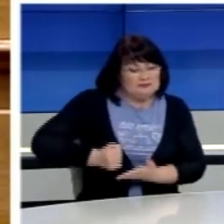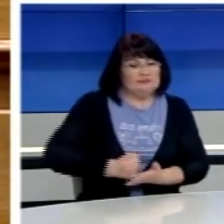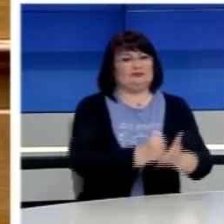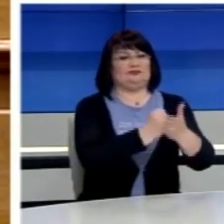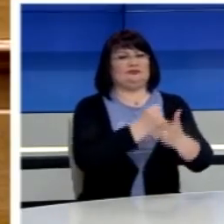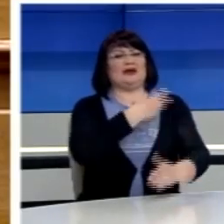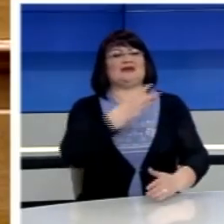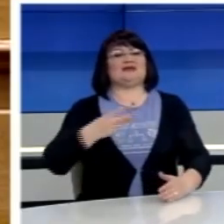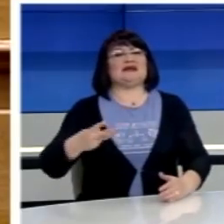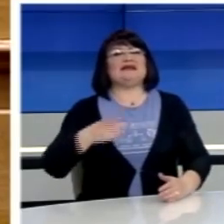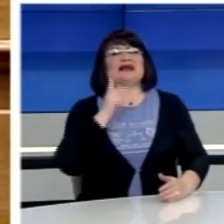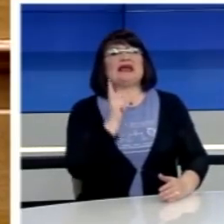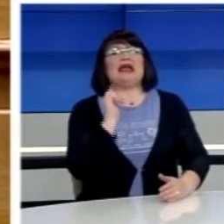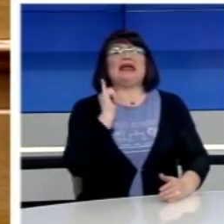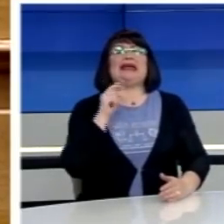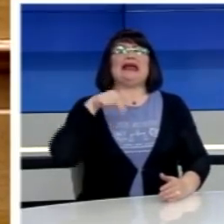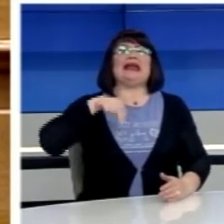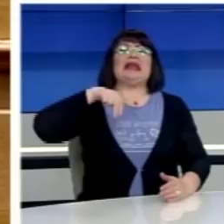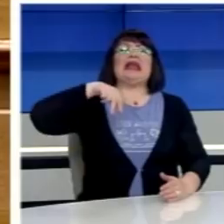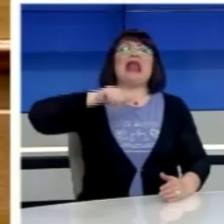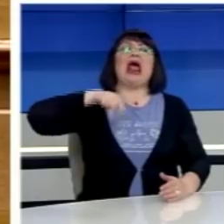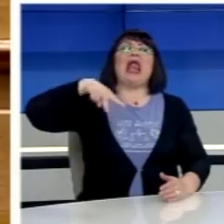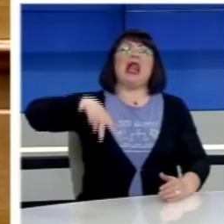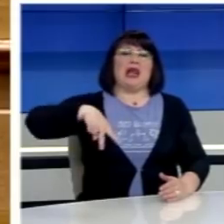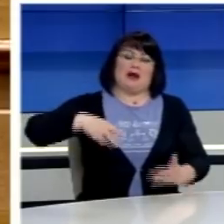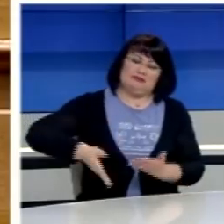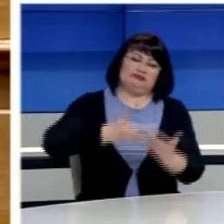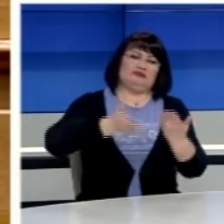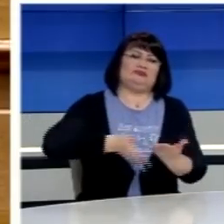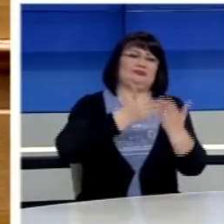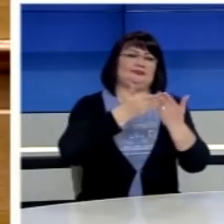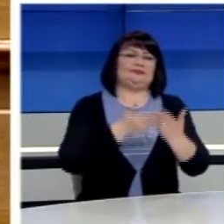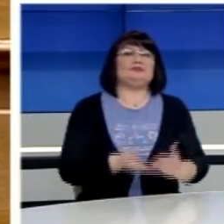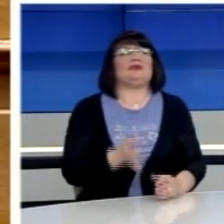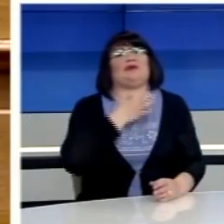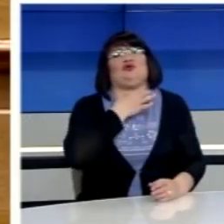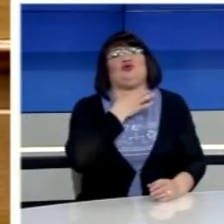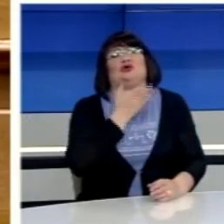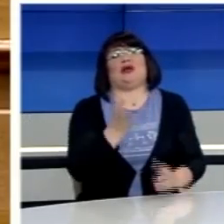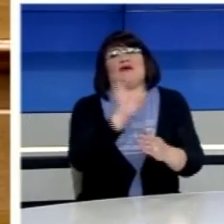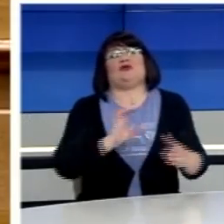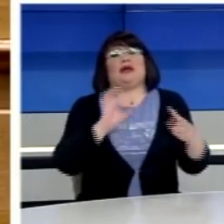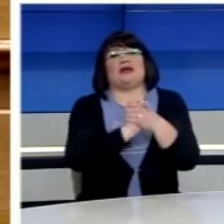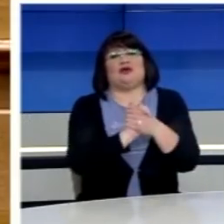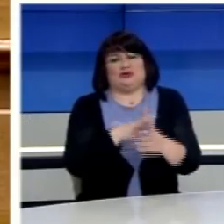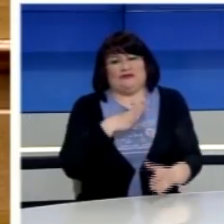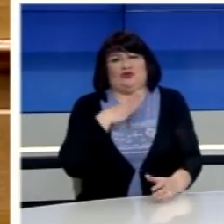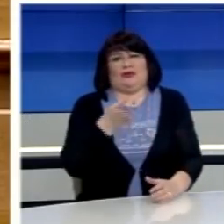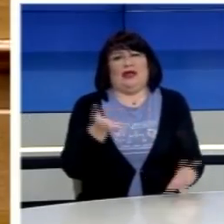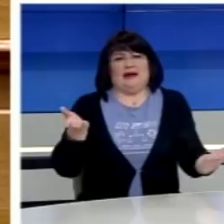στήριξη και του ΣΥΡΙΖΑ και του ΚΙΝΑΛ. Και είναι τόσο σοβαρά γιατί αυτό απαιτεί διακαώς και η Ευρωπαϊκή